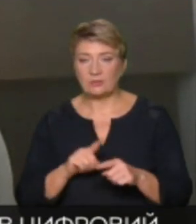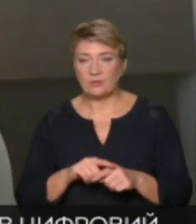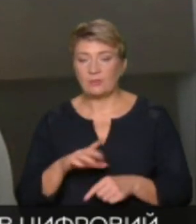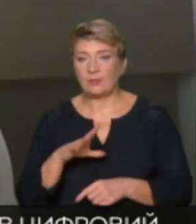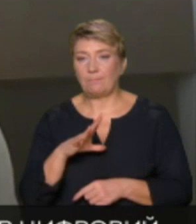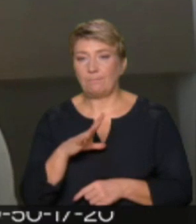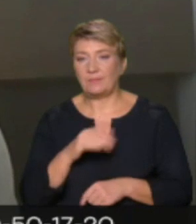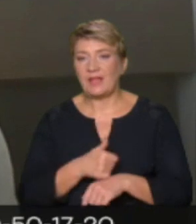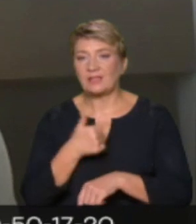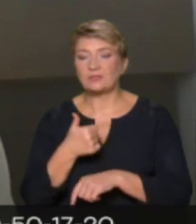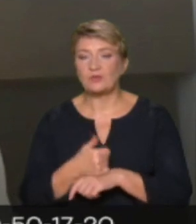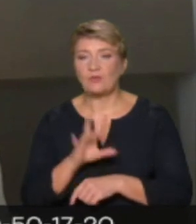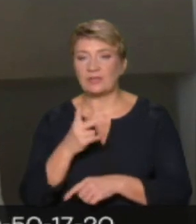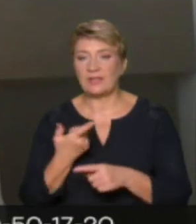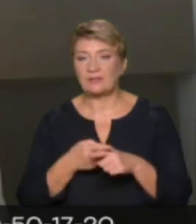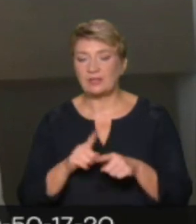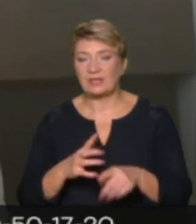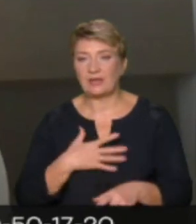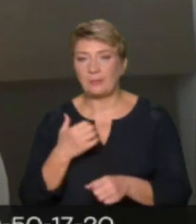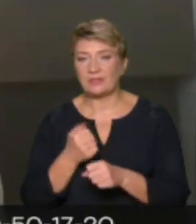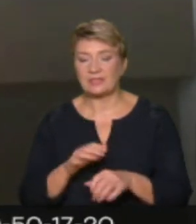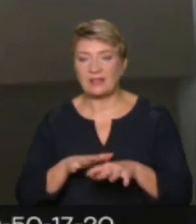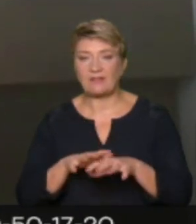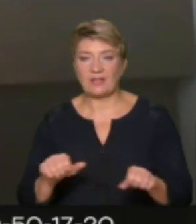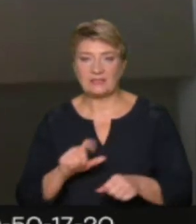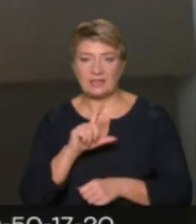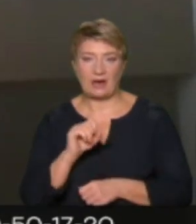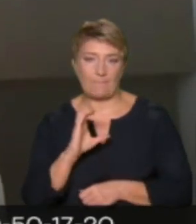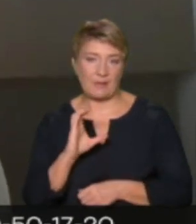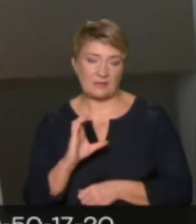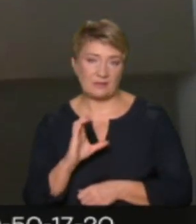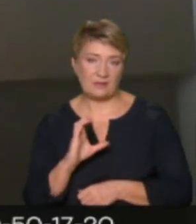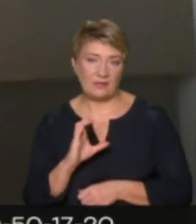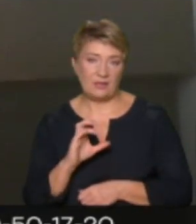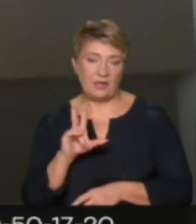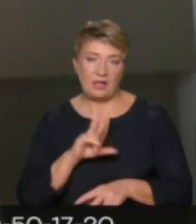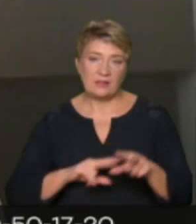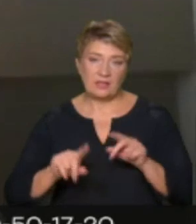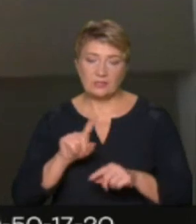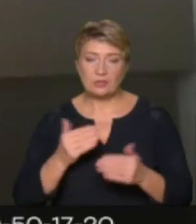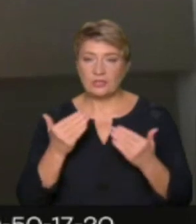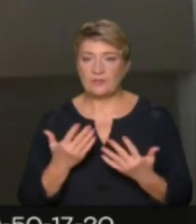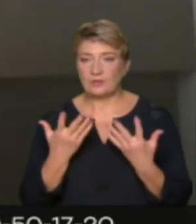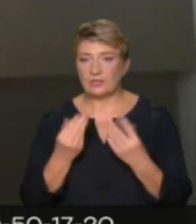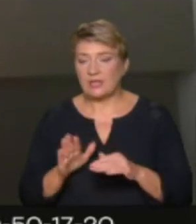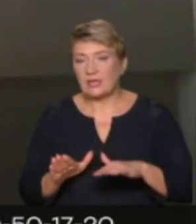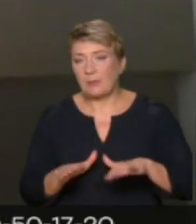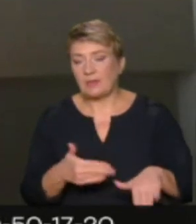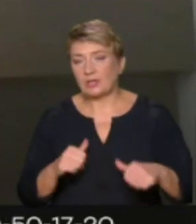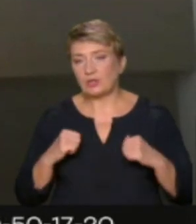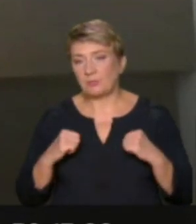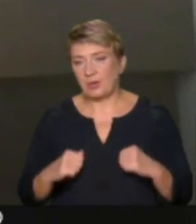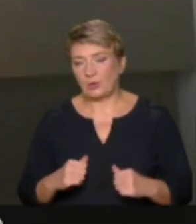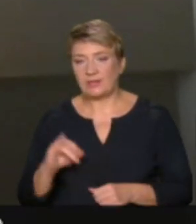на таких вот принципах, на власти Хамаса. Я очень надеюсь, что сегодняшний день пройдет спокойно,